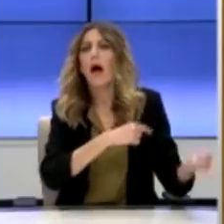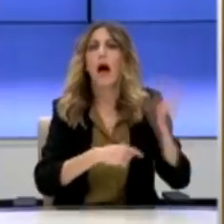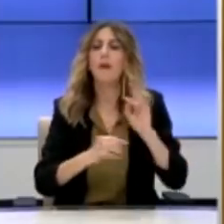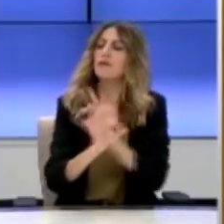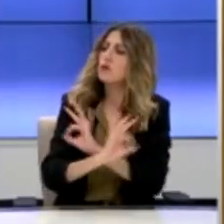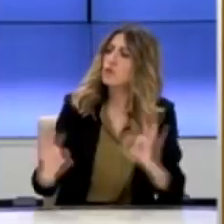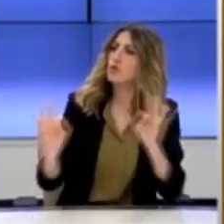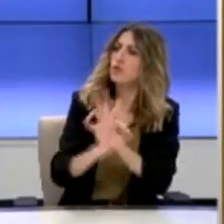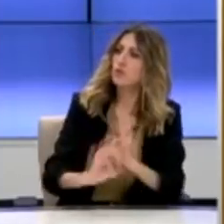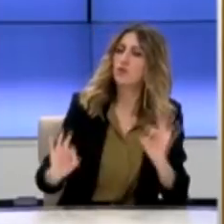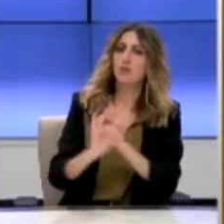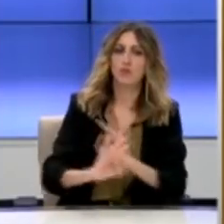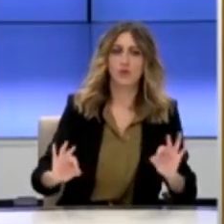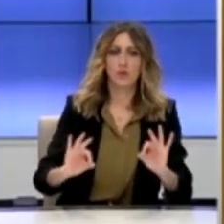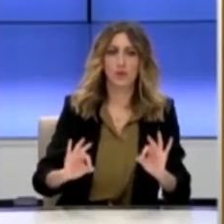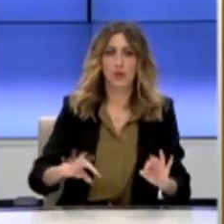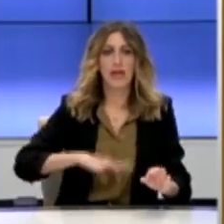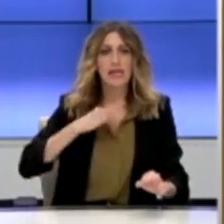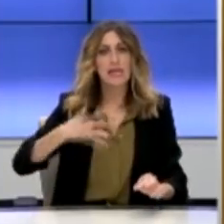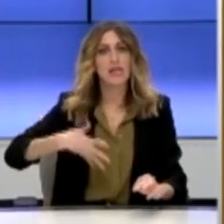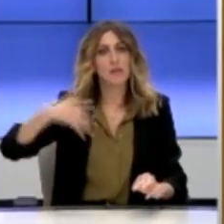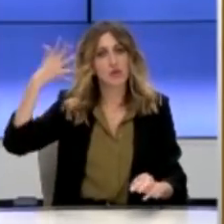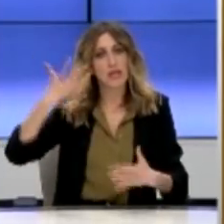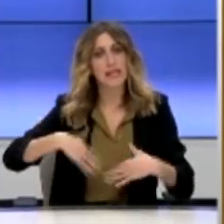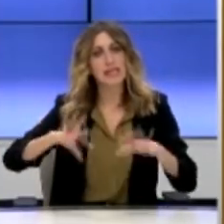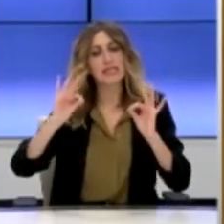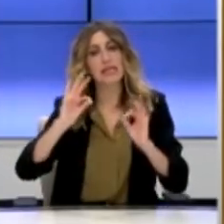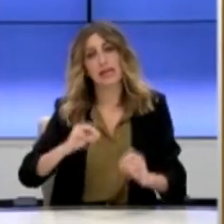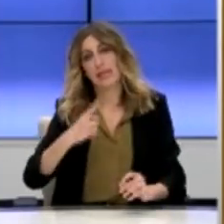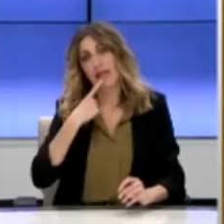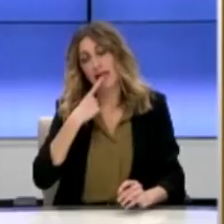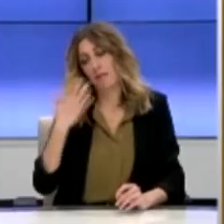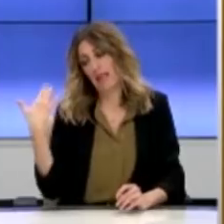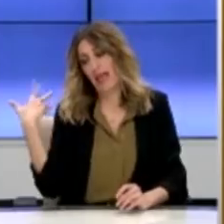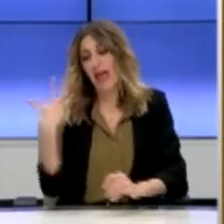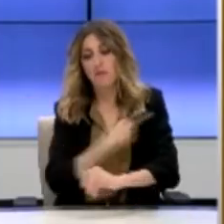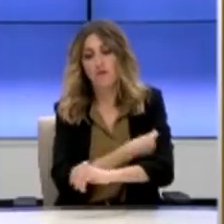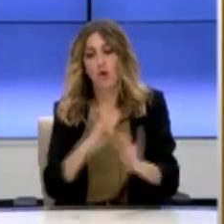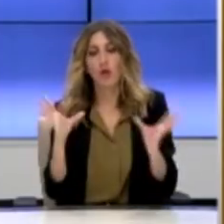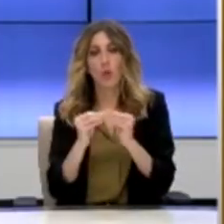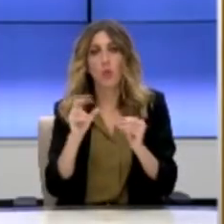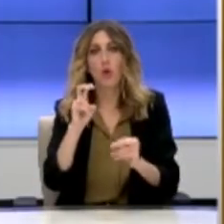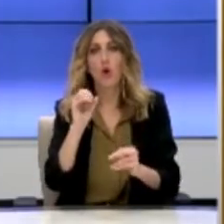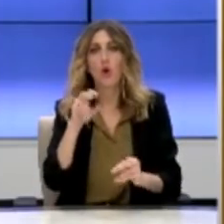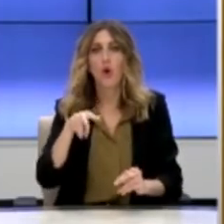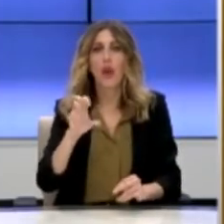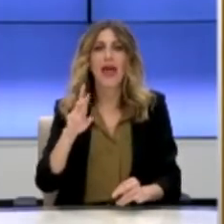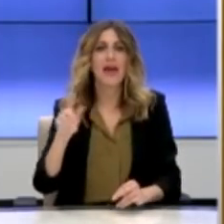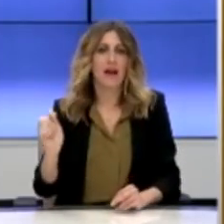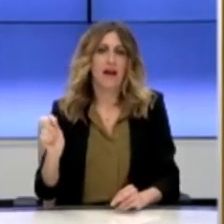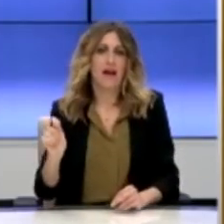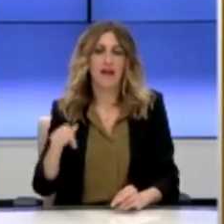στην πρωτολογία σας, κύριε Μητσοτάκη, ούτε του έρωτα στα χρόνια της χολέρας, για να θυμηθούμε και τον Γκαμπριέλ Γκαρσία